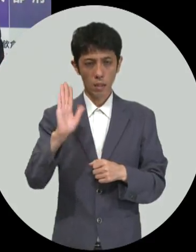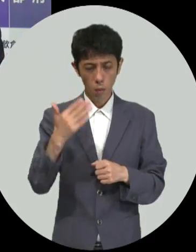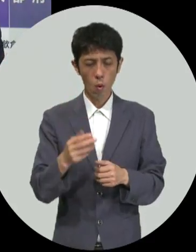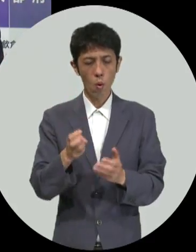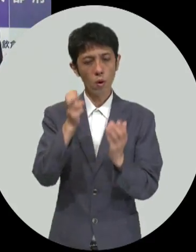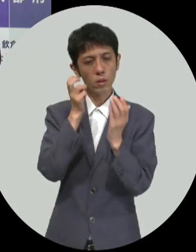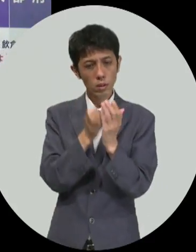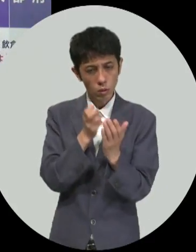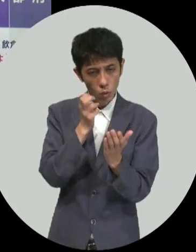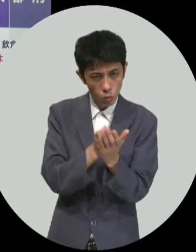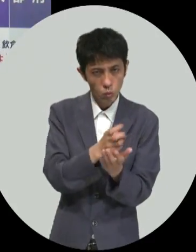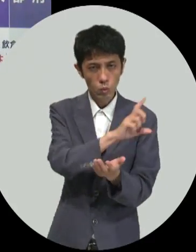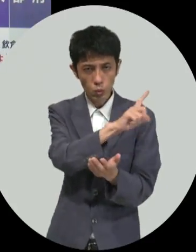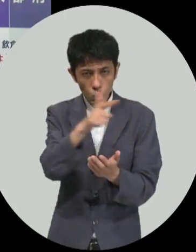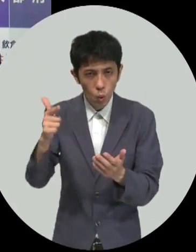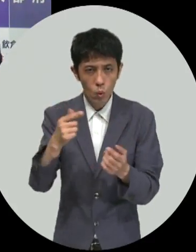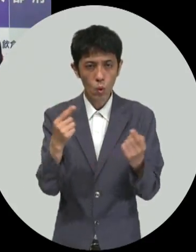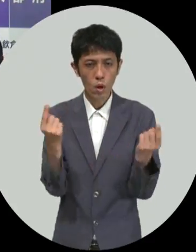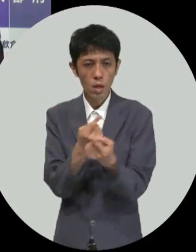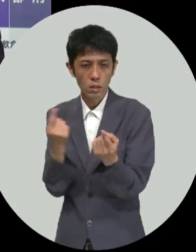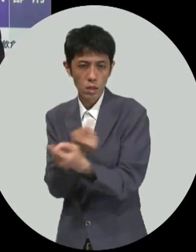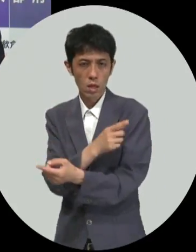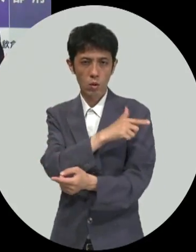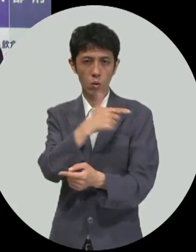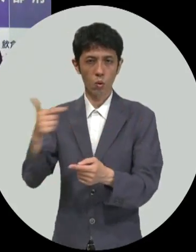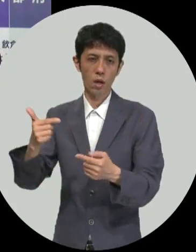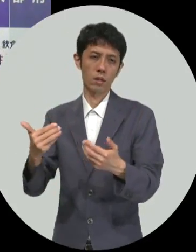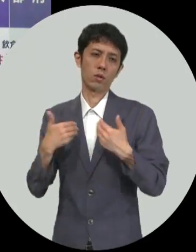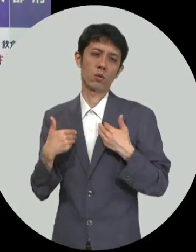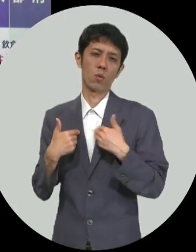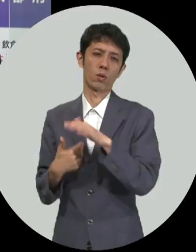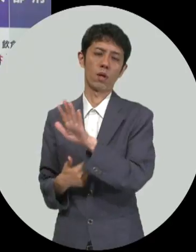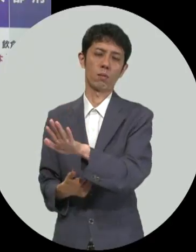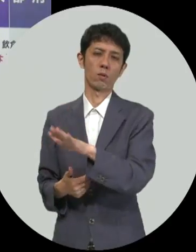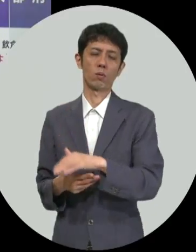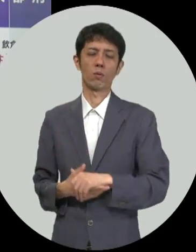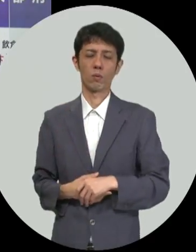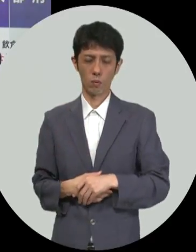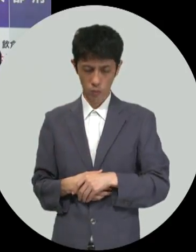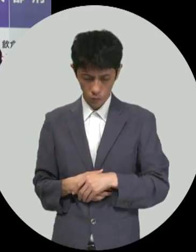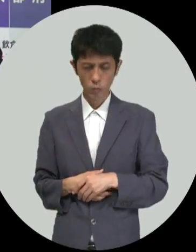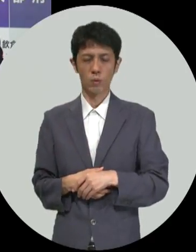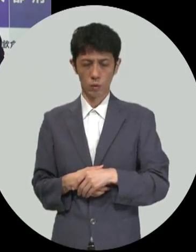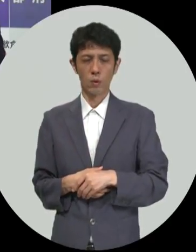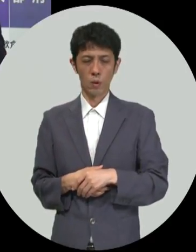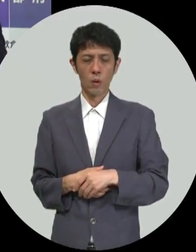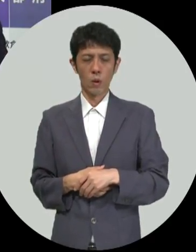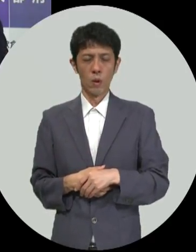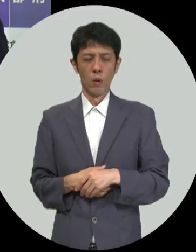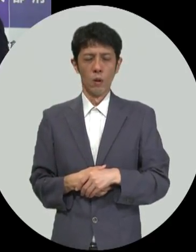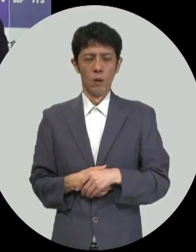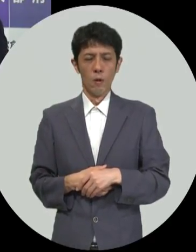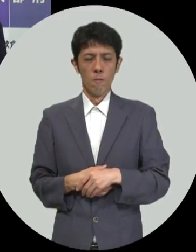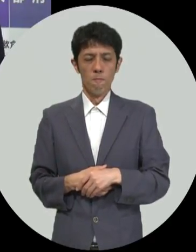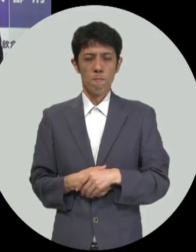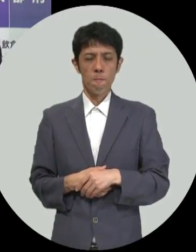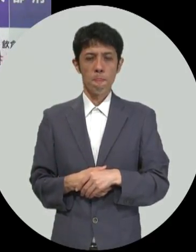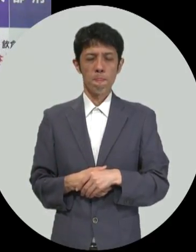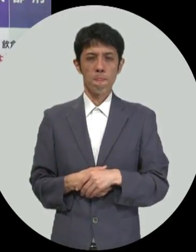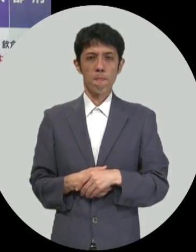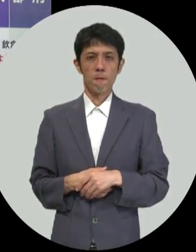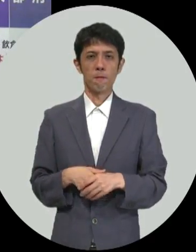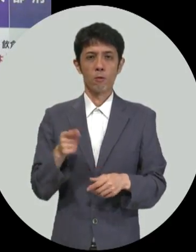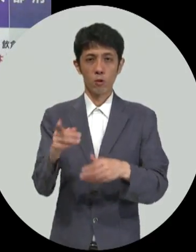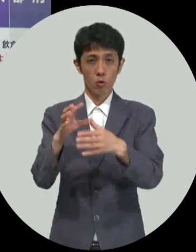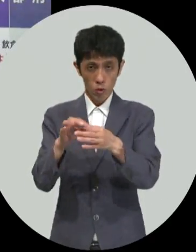改正等の事務的な作業も必要でございます。先行してやっているところの例を見ますとそういうこともございますので、それにつきまし